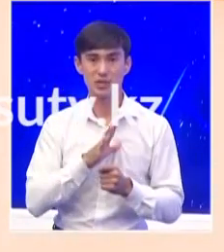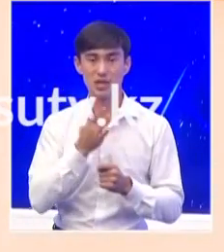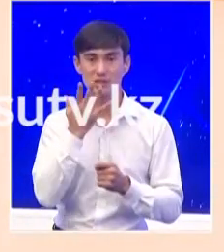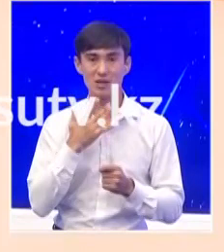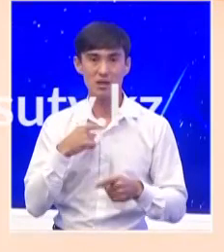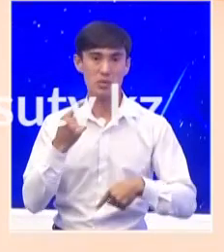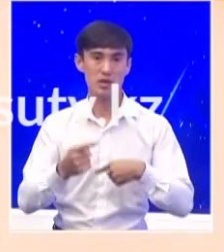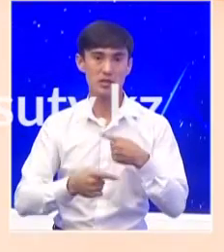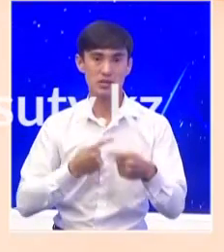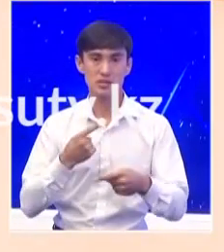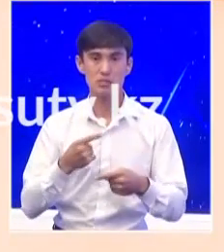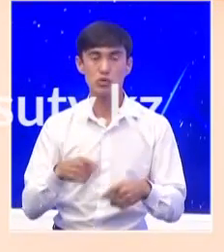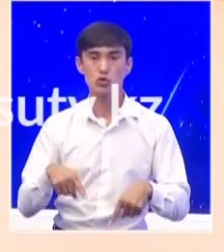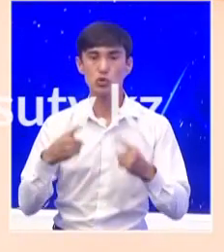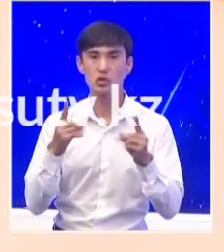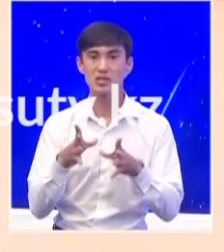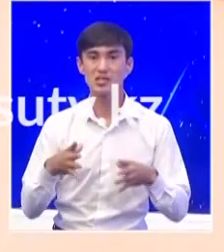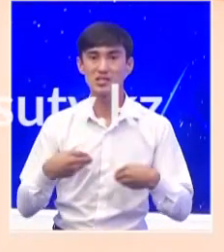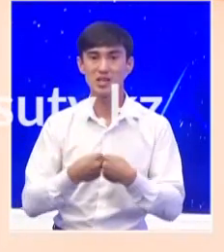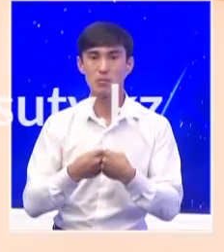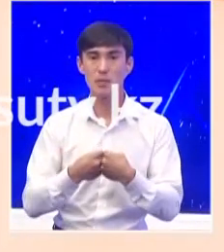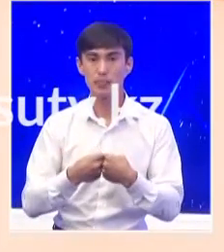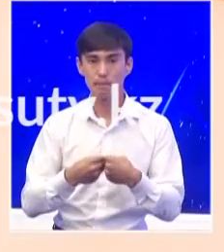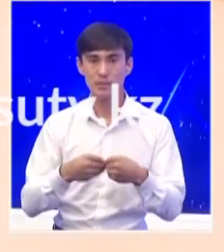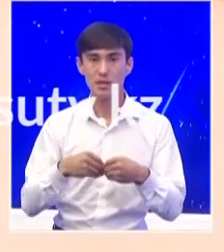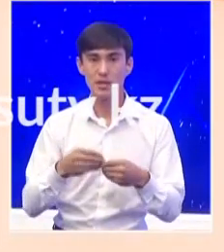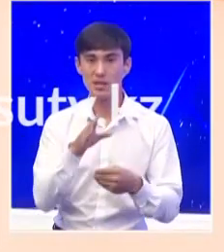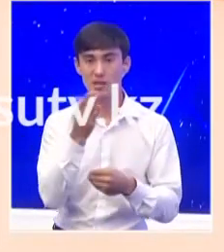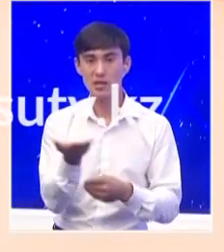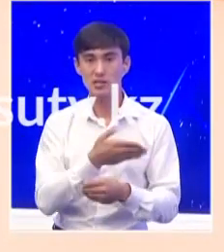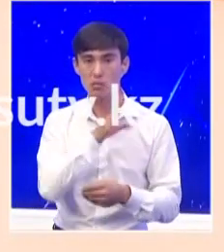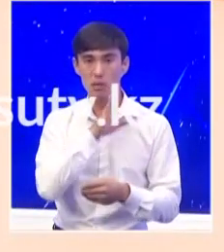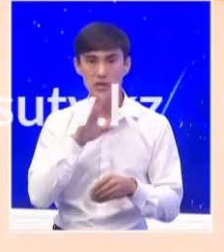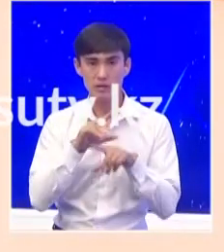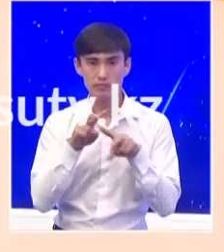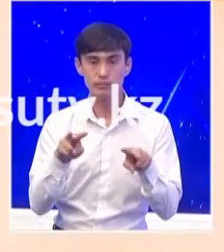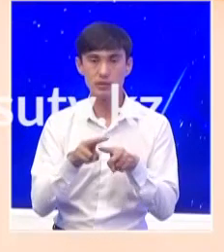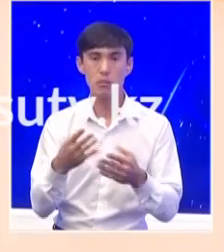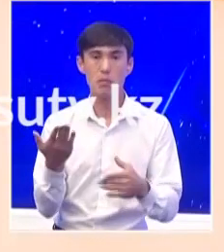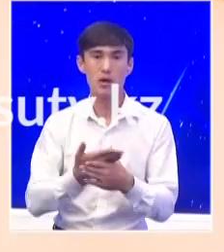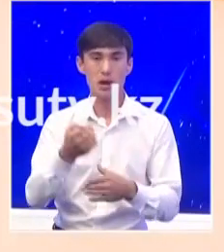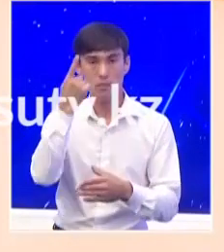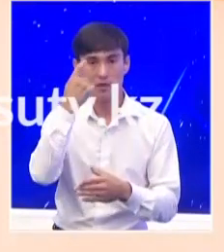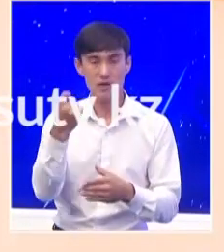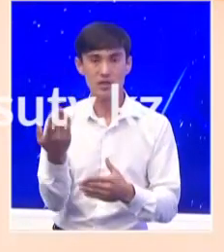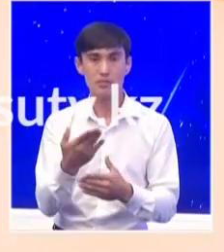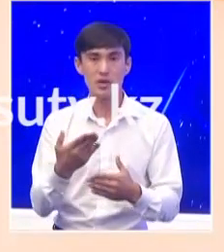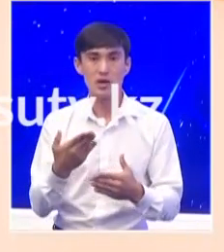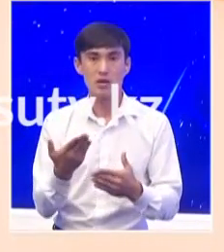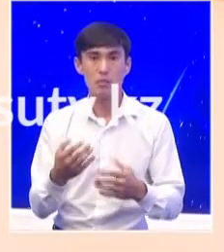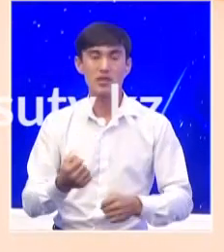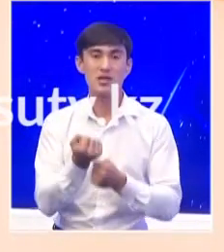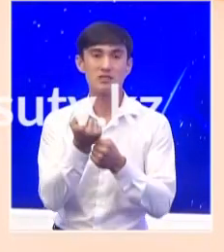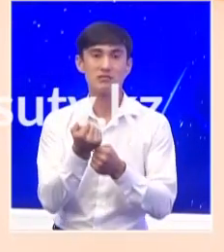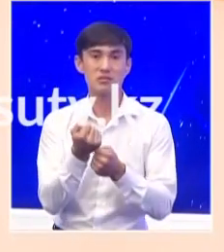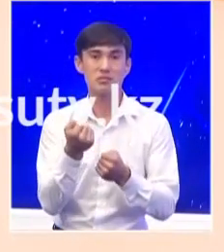национальными традициями. Созданные семьи взяты под патронат наших матерей. Мы помогаем им советом, поддерживаем в кризисных ситуациях. В